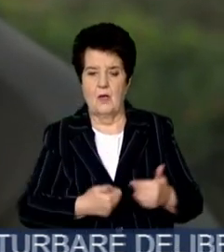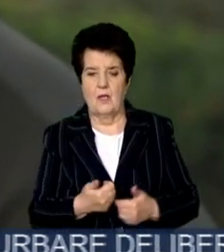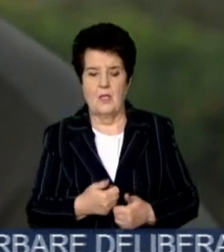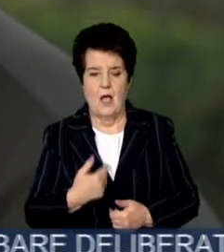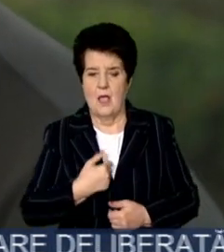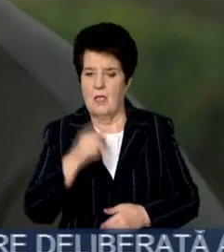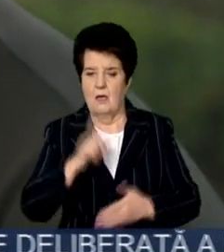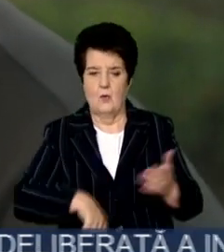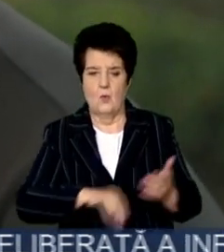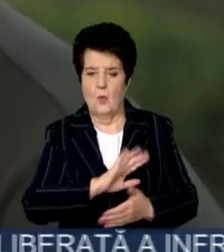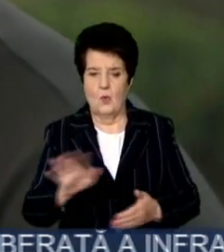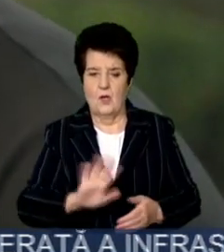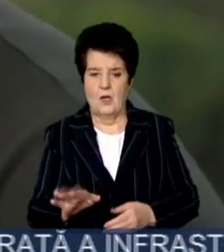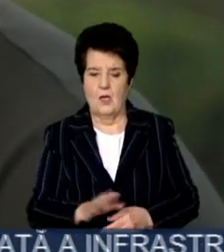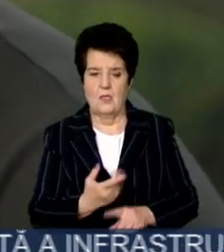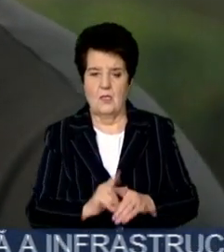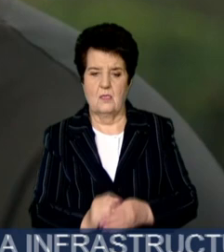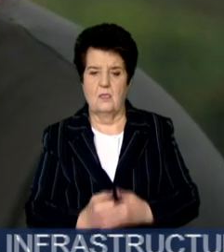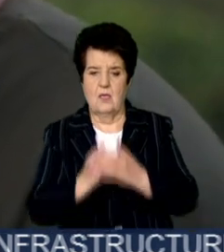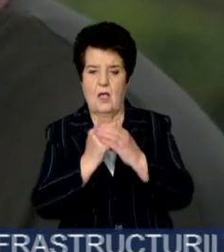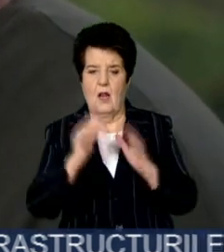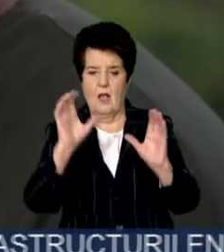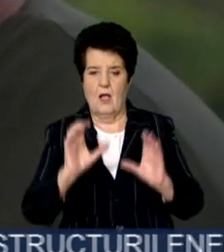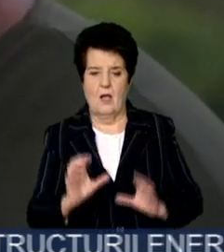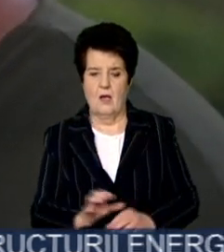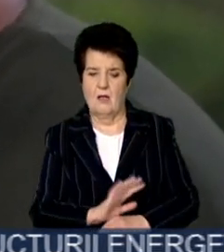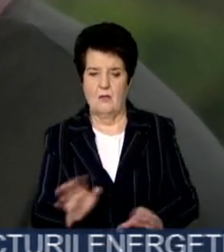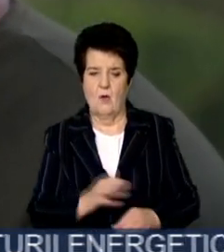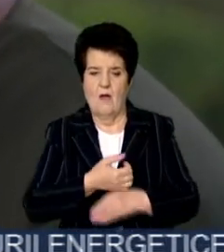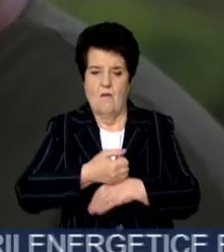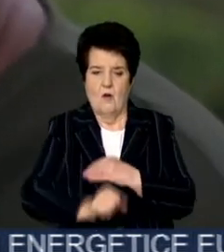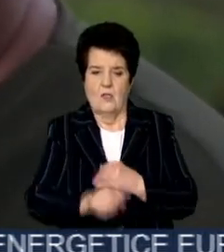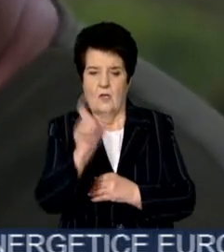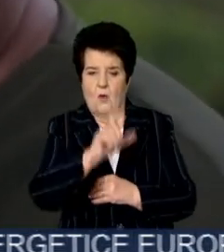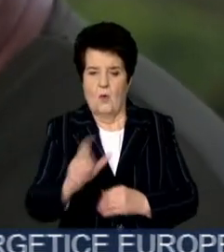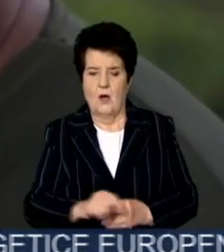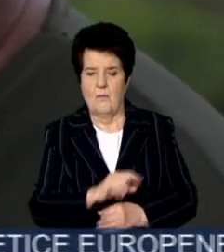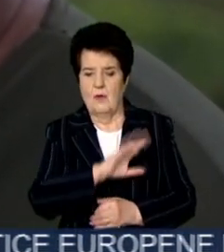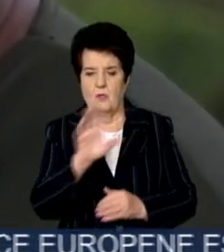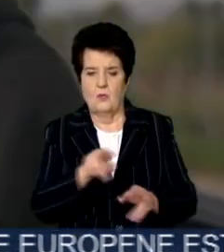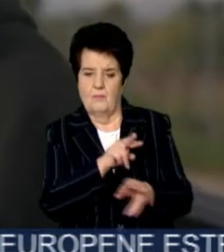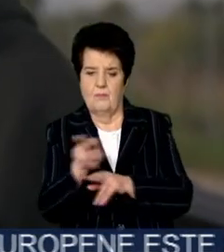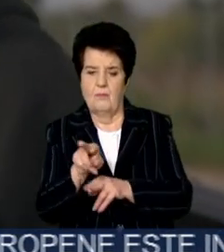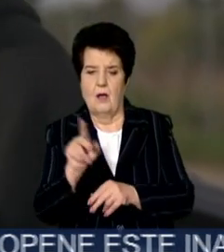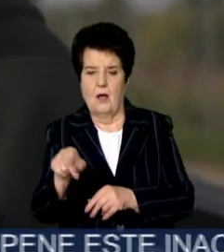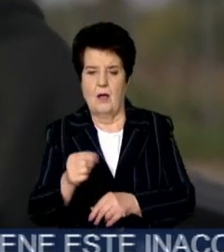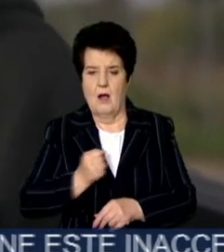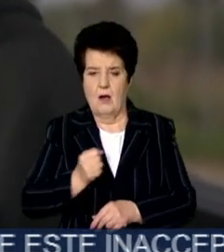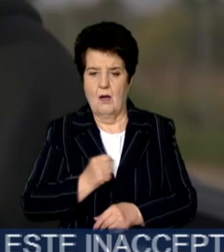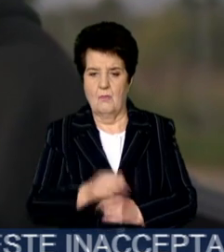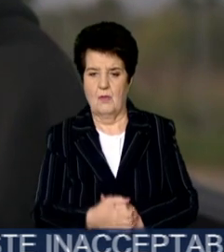Nu cred că referendumurile ar avea un Fundament legal e ca și cum ai forțat oamenii să spună ceva sub amenințarea armelor